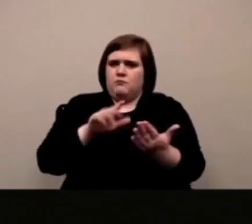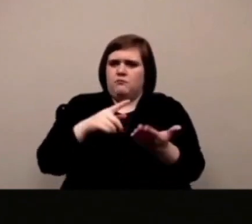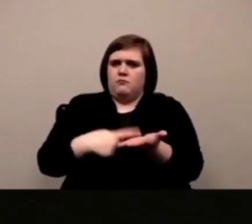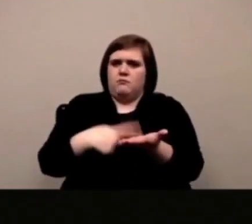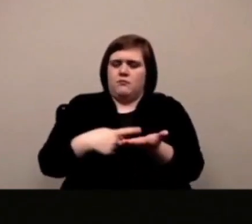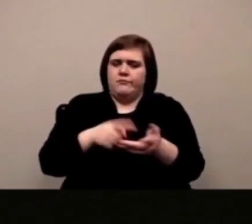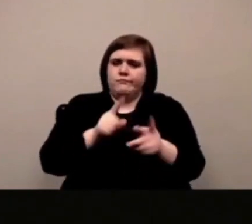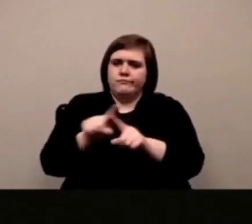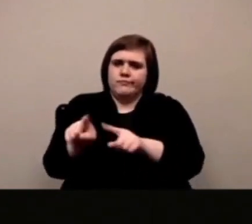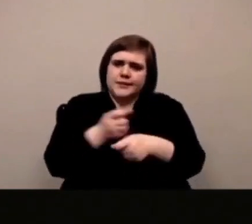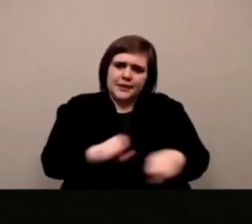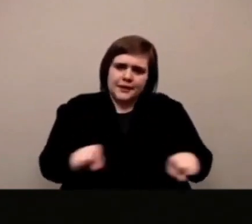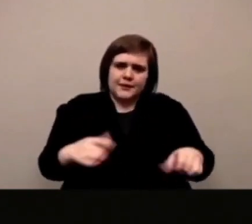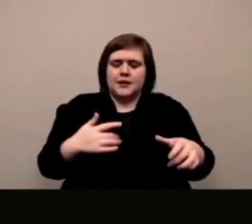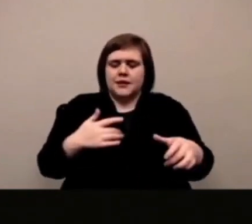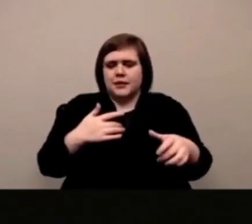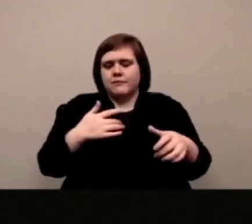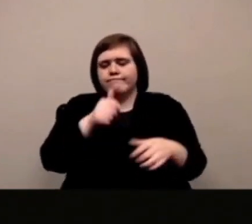けれども